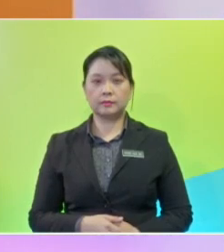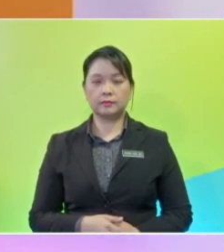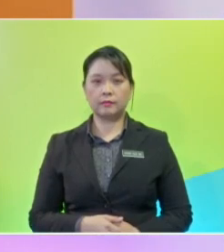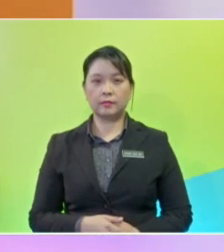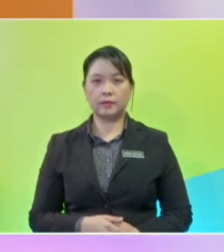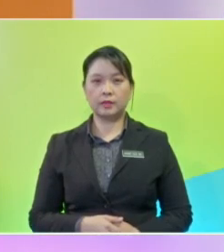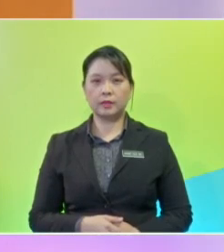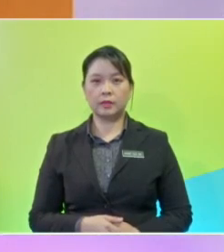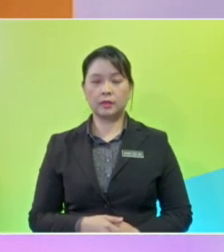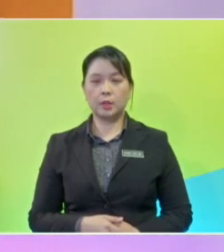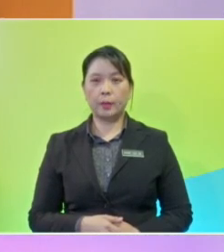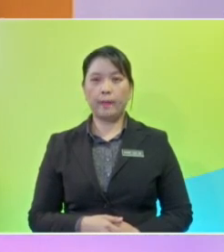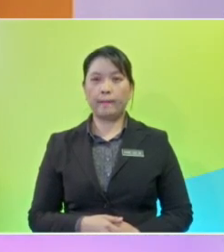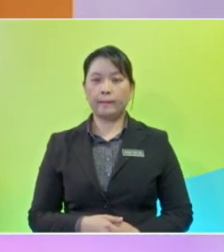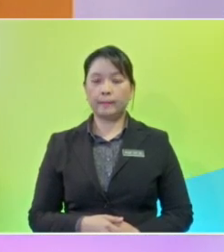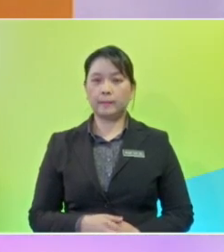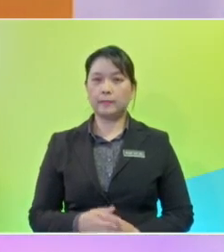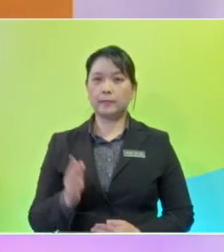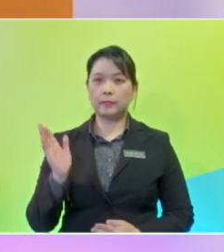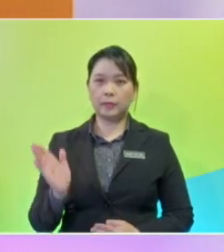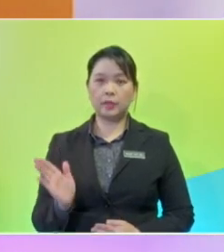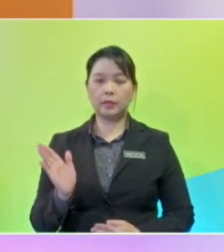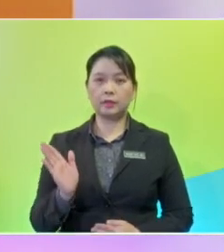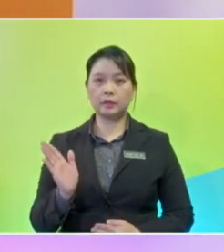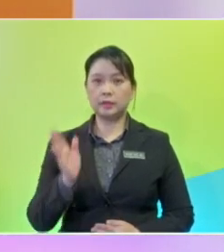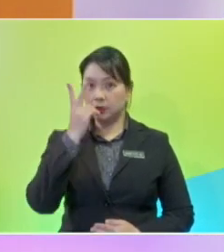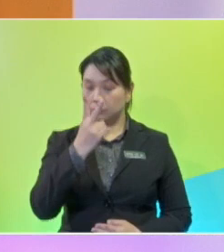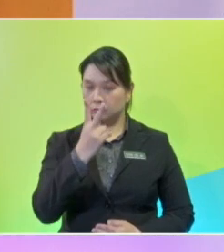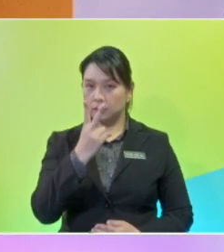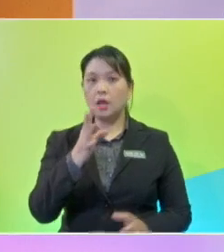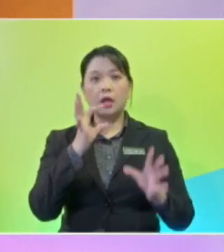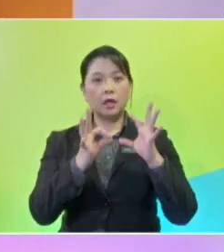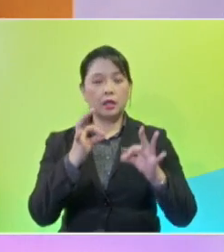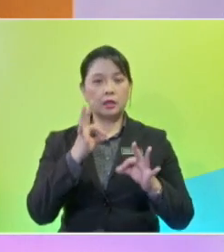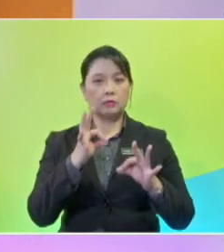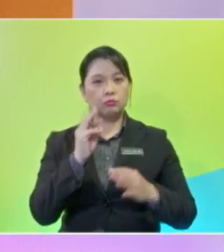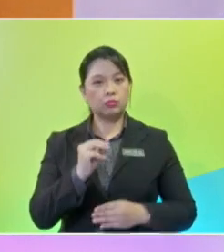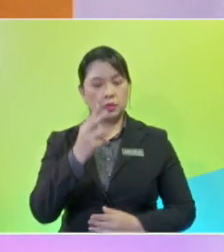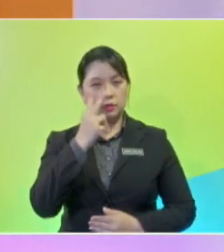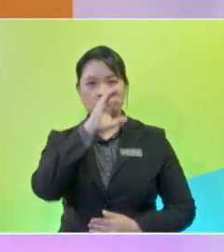yang pertama adalah ini Oke kalau kita